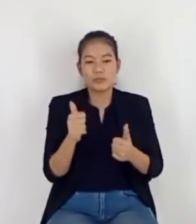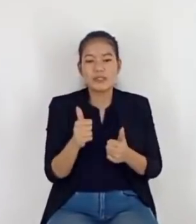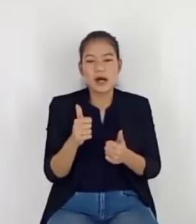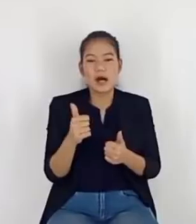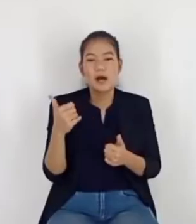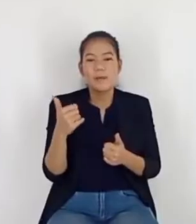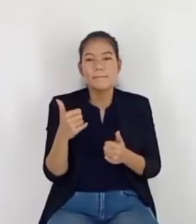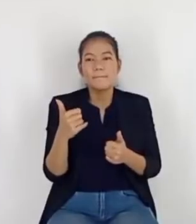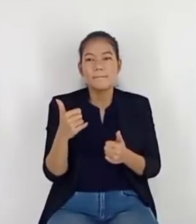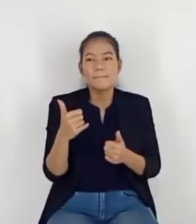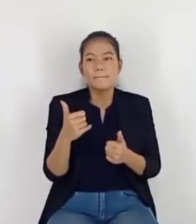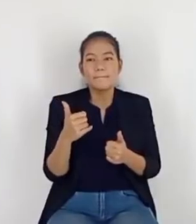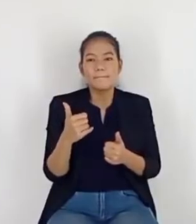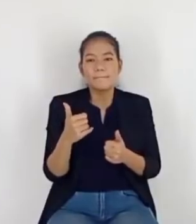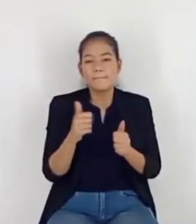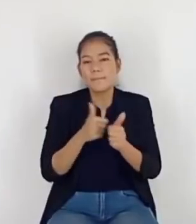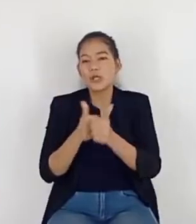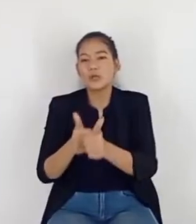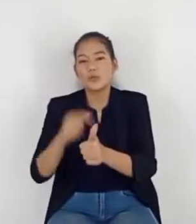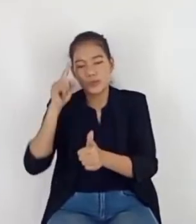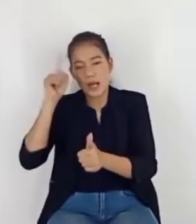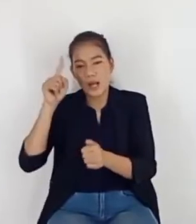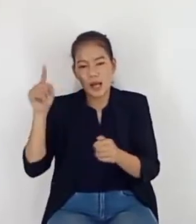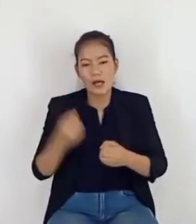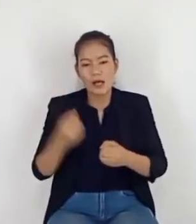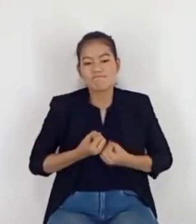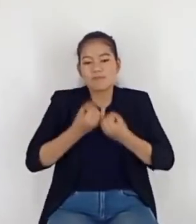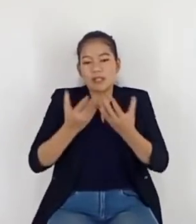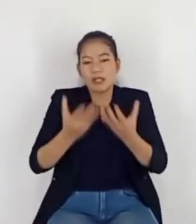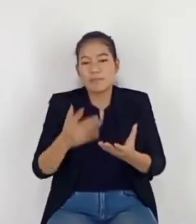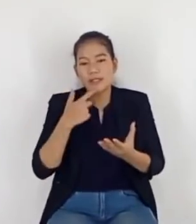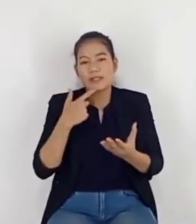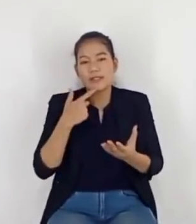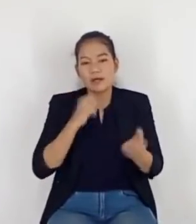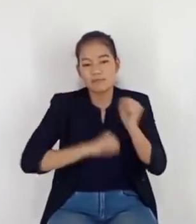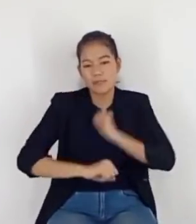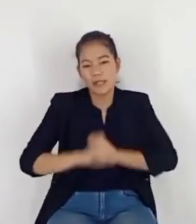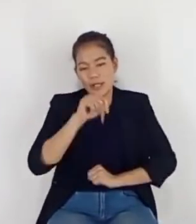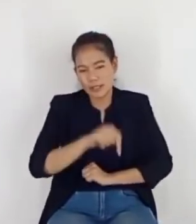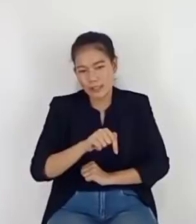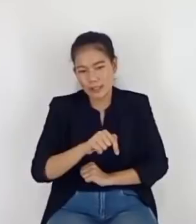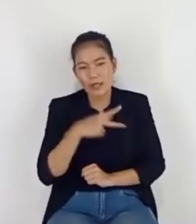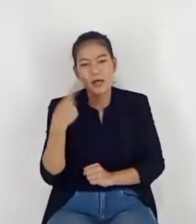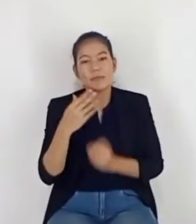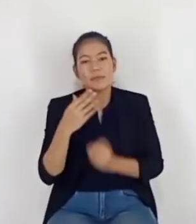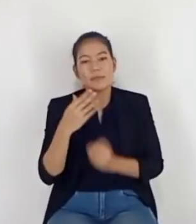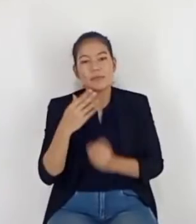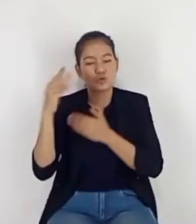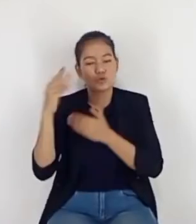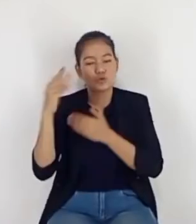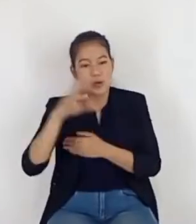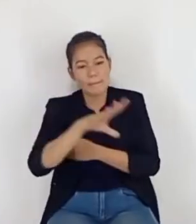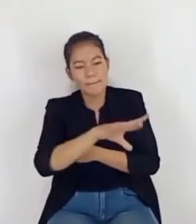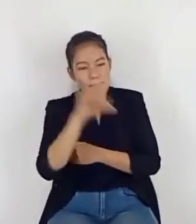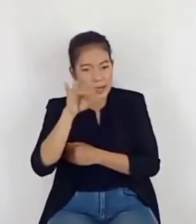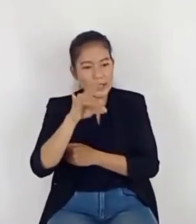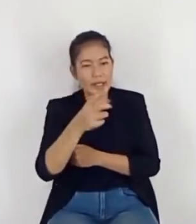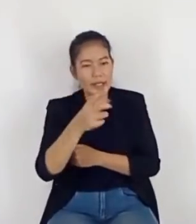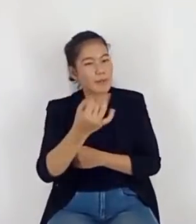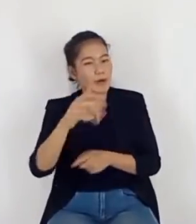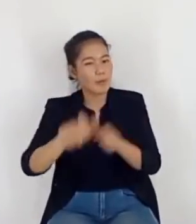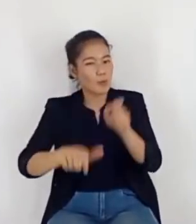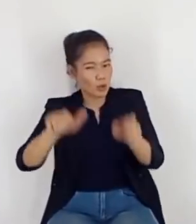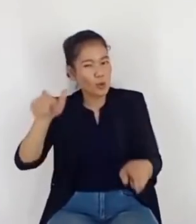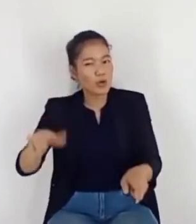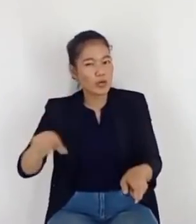panggilan-Mu untuk ambil bagian dalam pekerjaan-Mu di dalam dunia ini. Kami bersyukur karena Engkau telah memanggil saudara-saudara kami